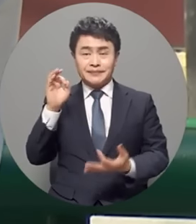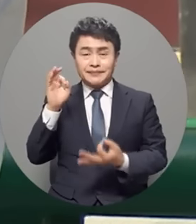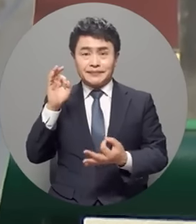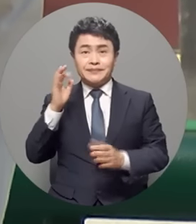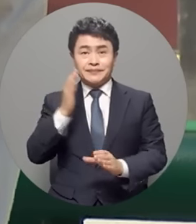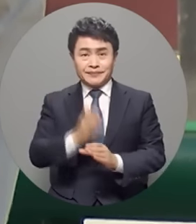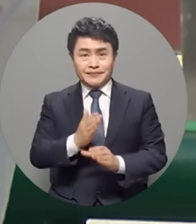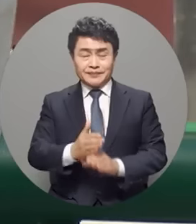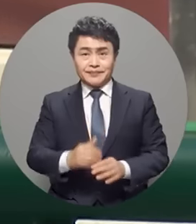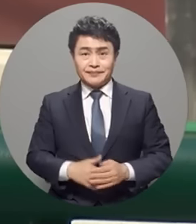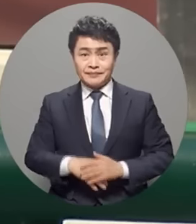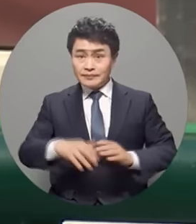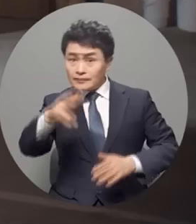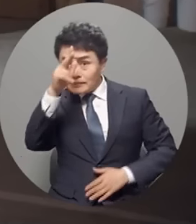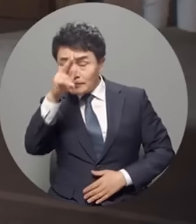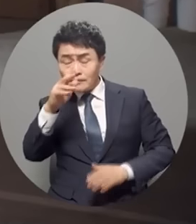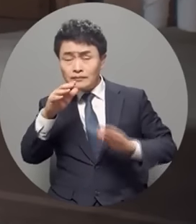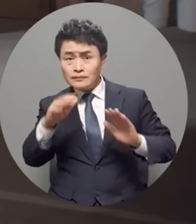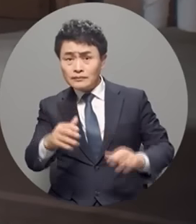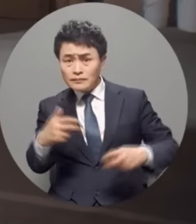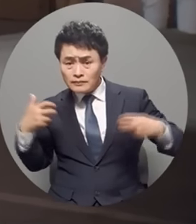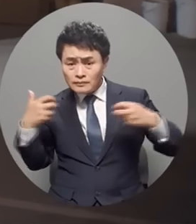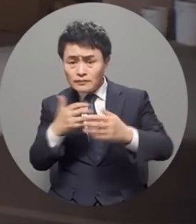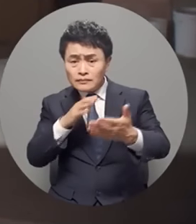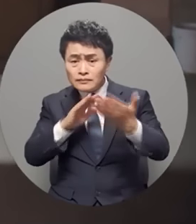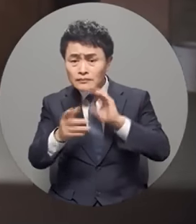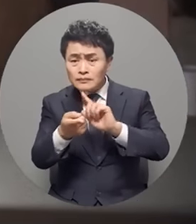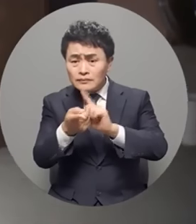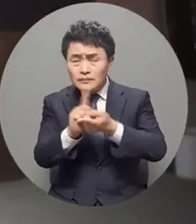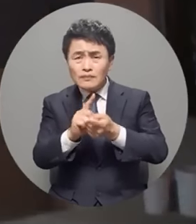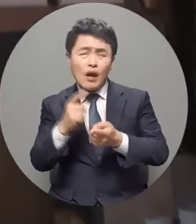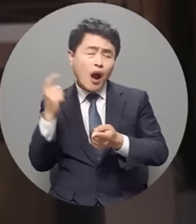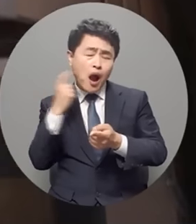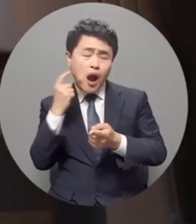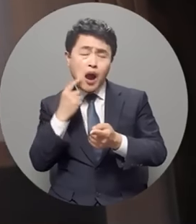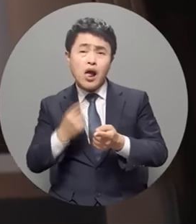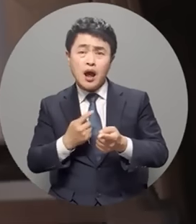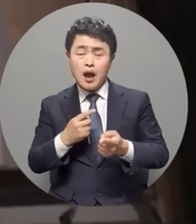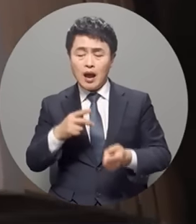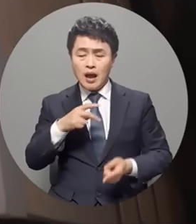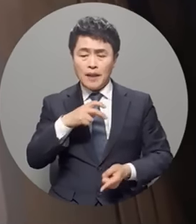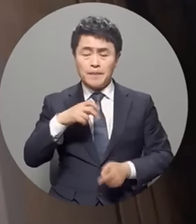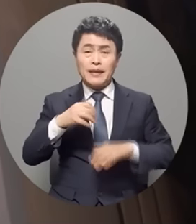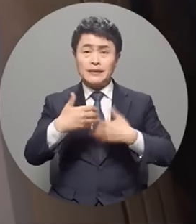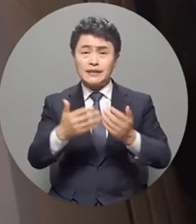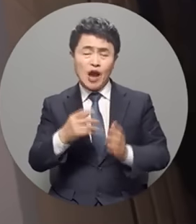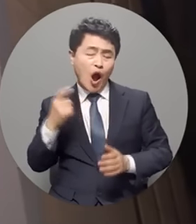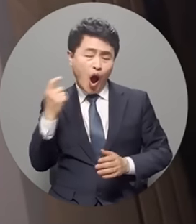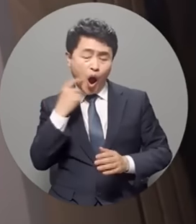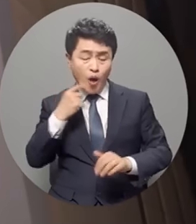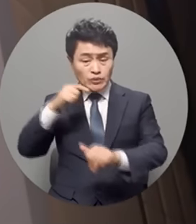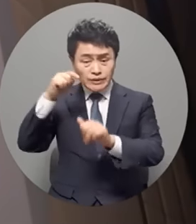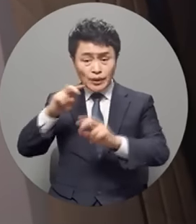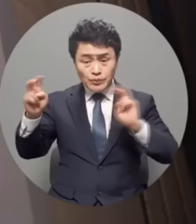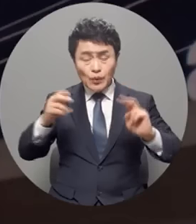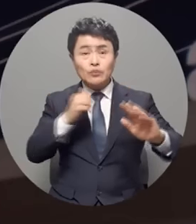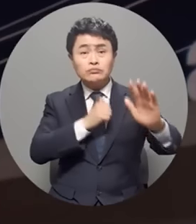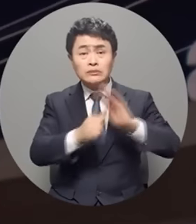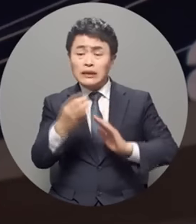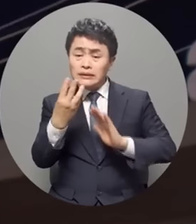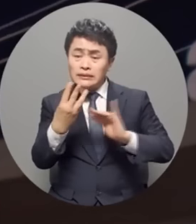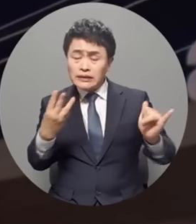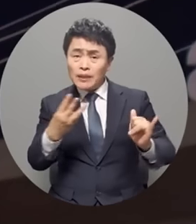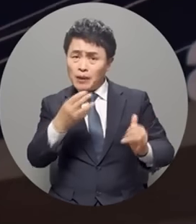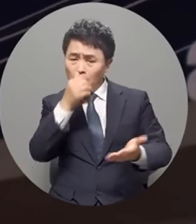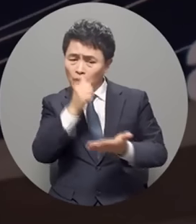마음으로 경찰은 사고 이후 김씨 대신 거짓으로 자수한 매니저 허위 자수를 지시한 소속사 대표 등 세명은